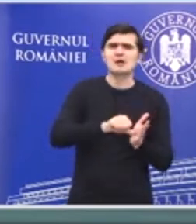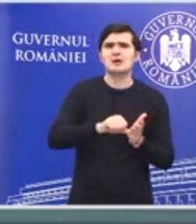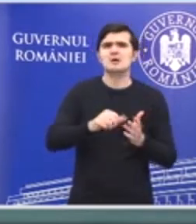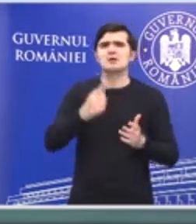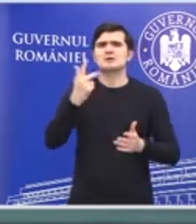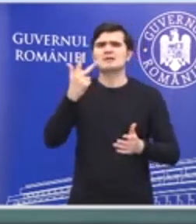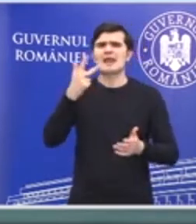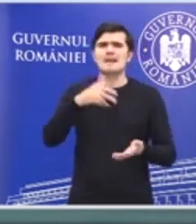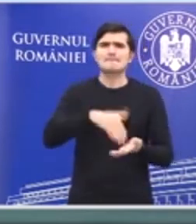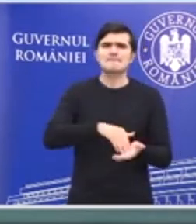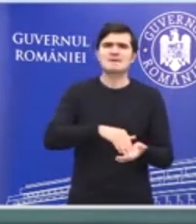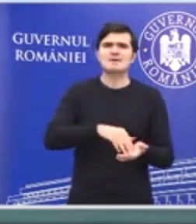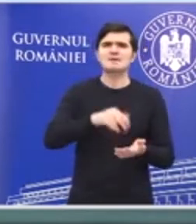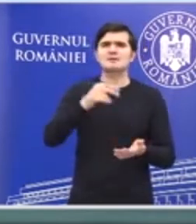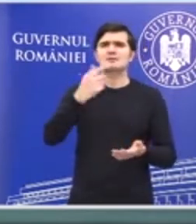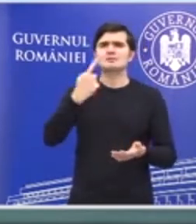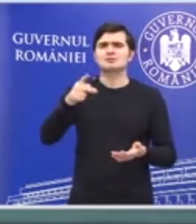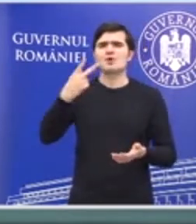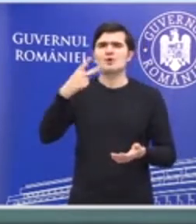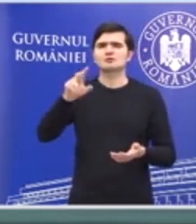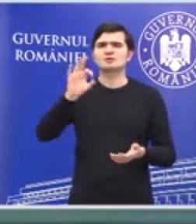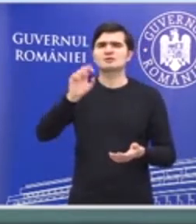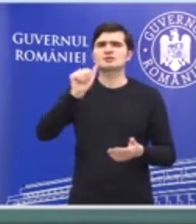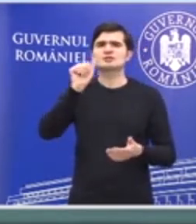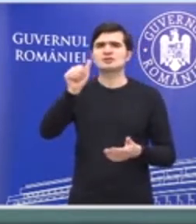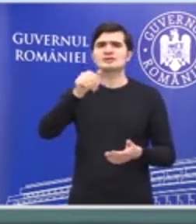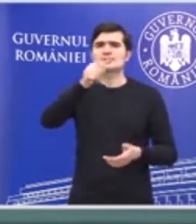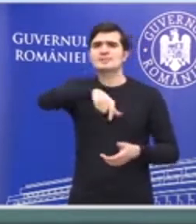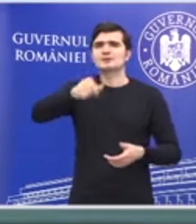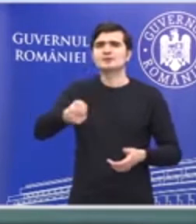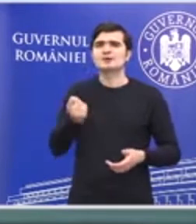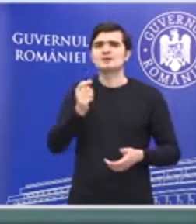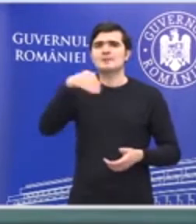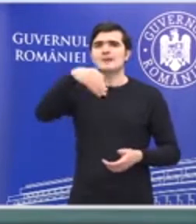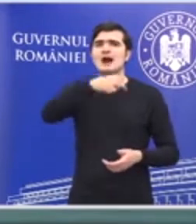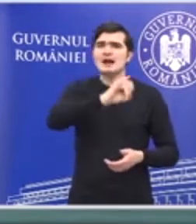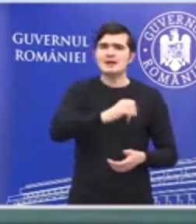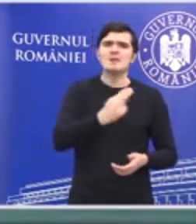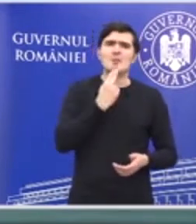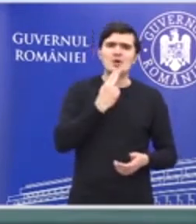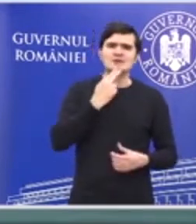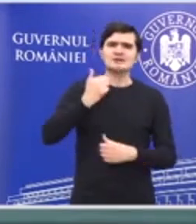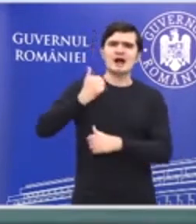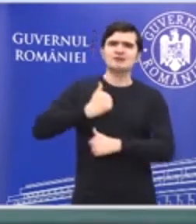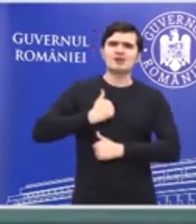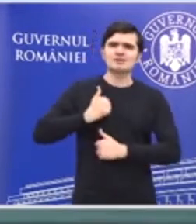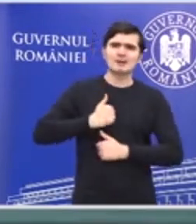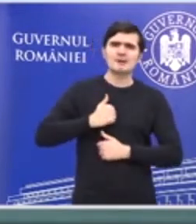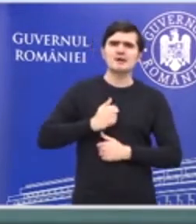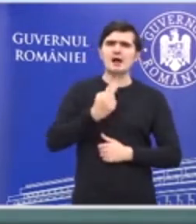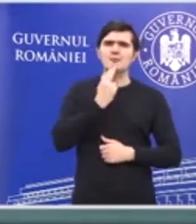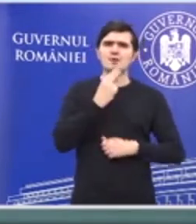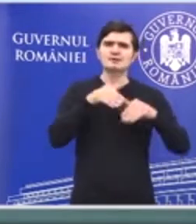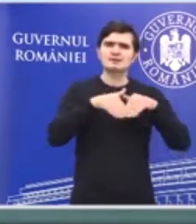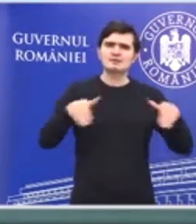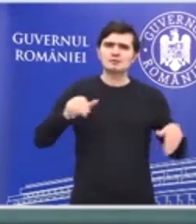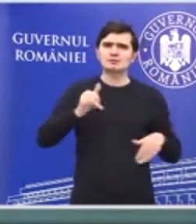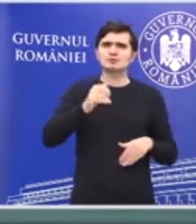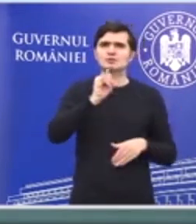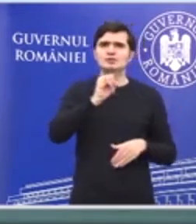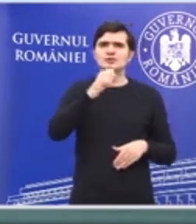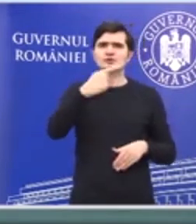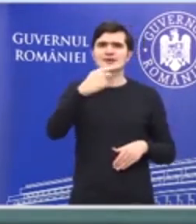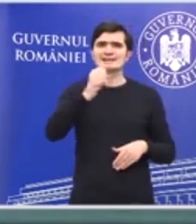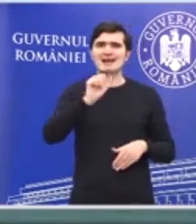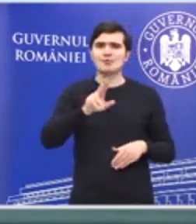de 3.256 personal MAI din cadrul Poliției Române, Jandarmeriei Române, Poliției de Frontieră și IGSU,